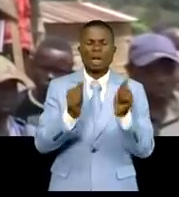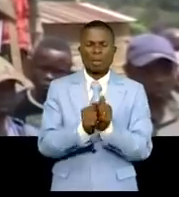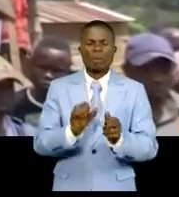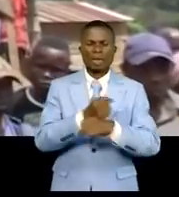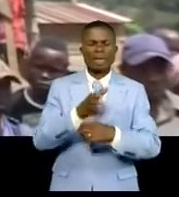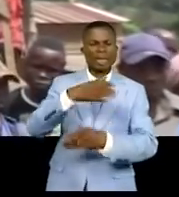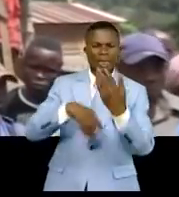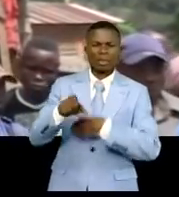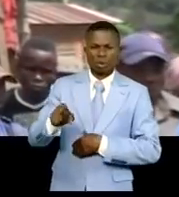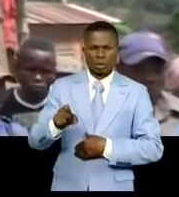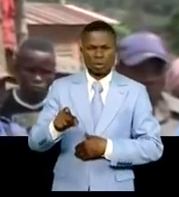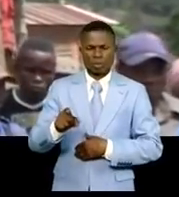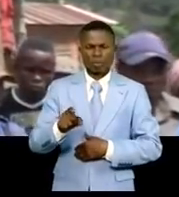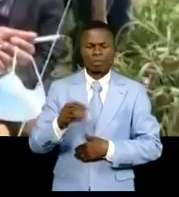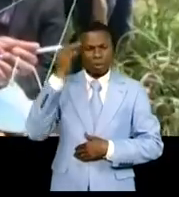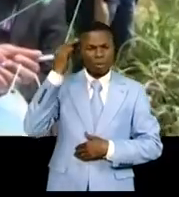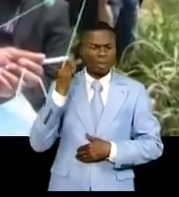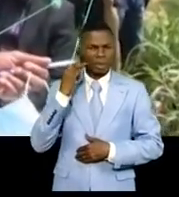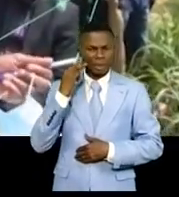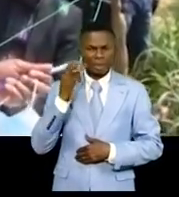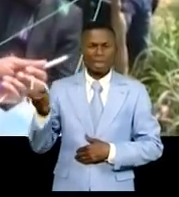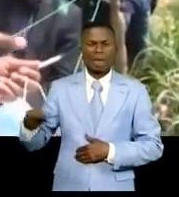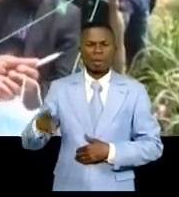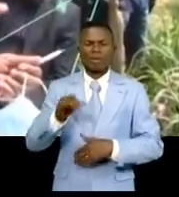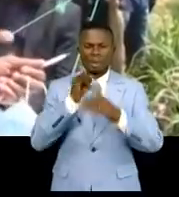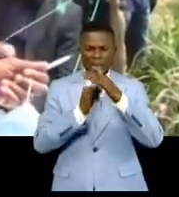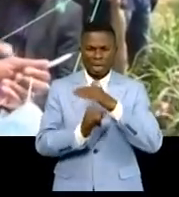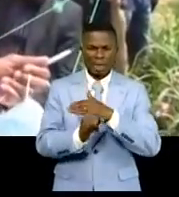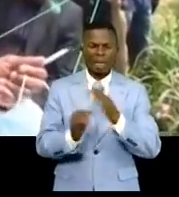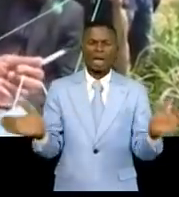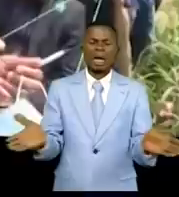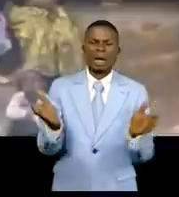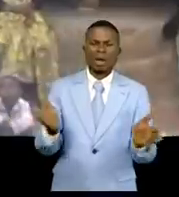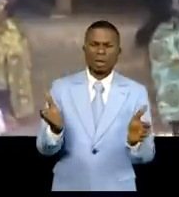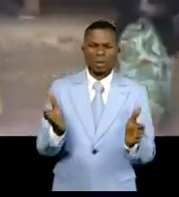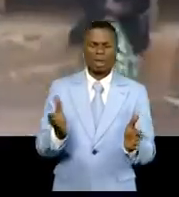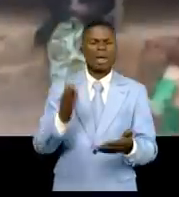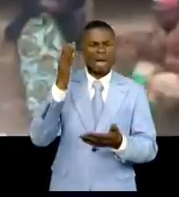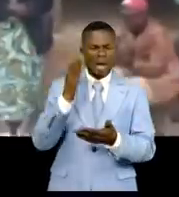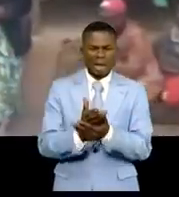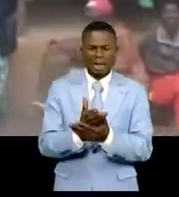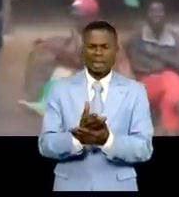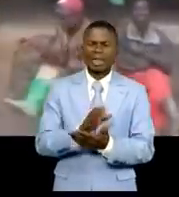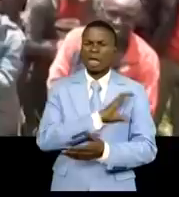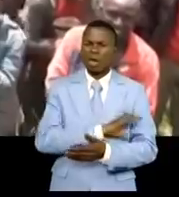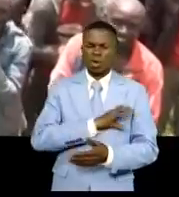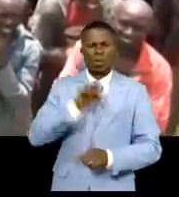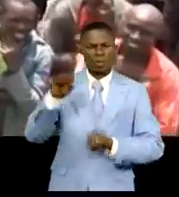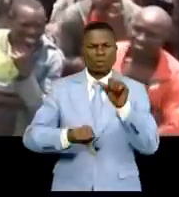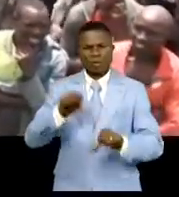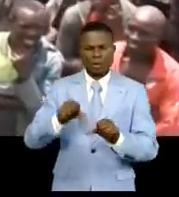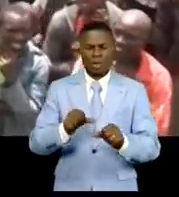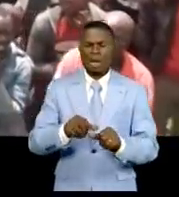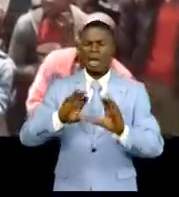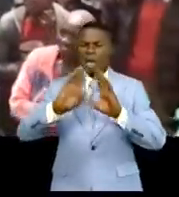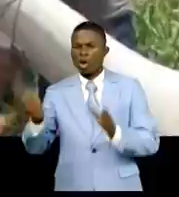opposent. Le ministre provincial de l'Intérieur, Lwabandi Lwasingabo, les a exhortés à dénoncer les tireurs de ficelles, les détenteurs d'armes et